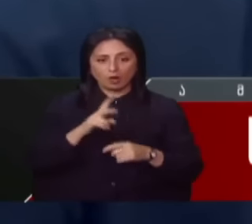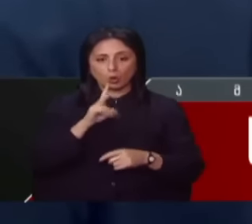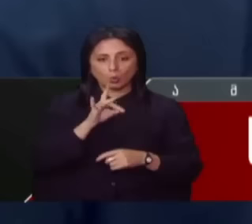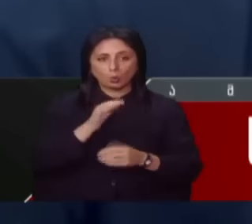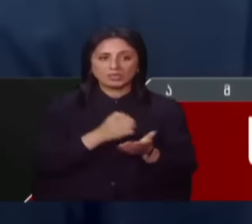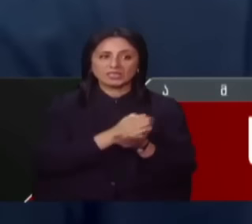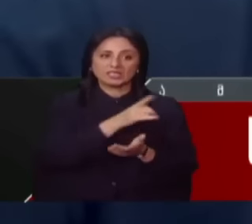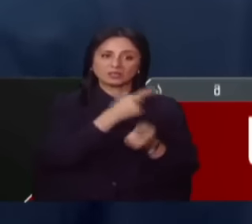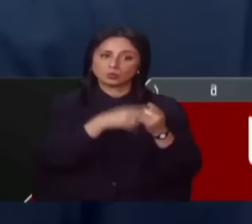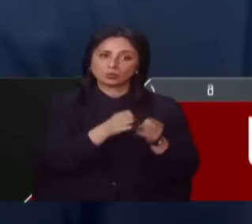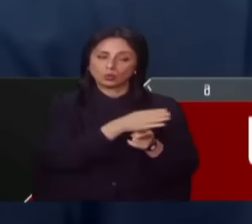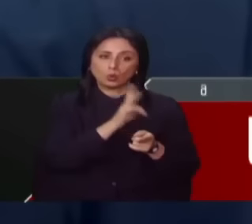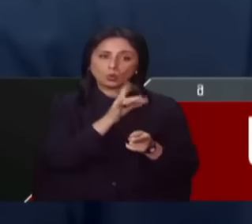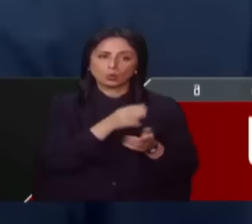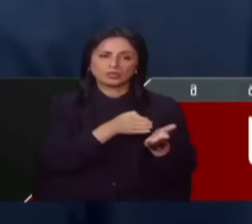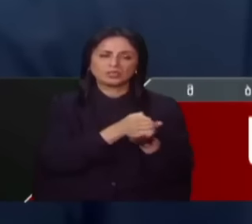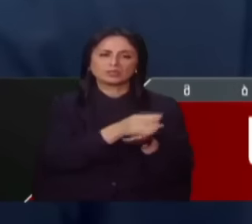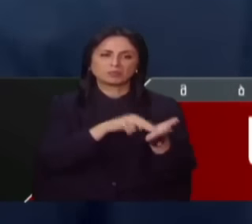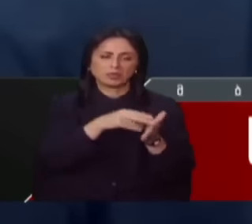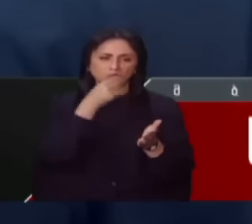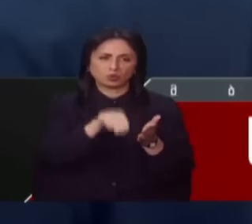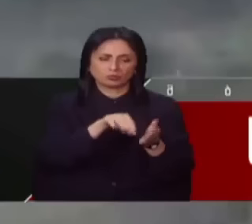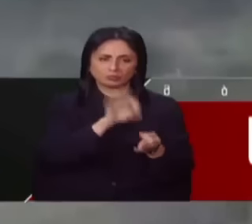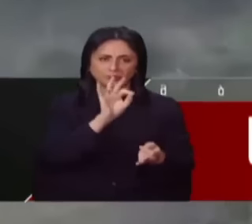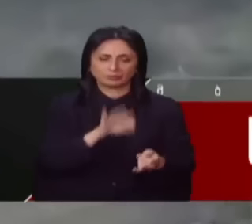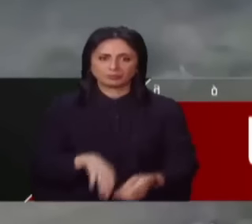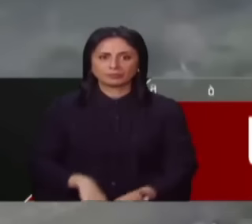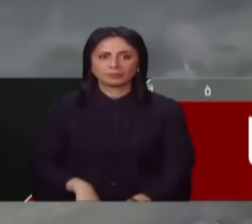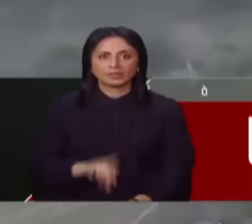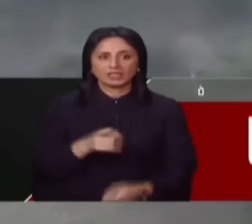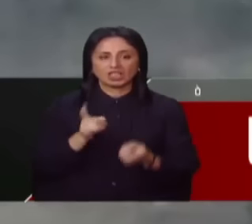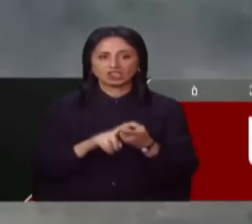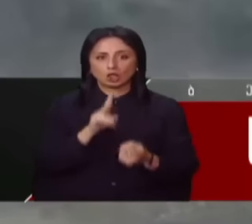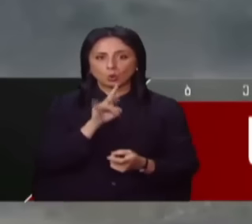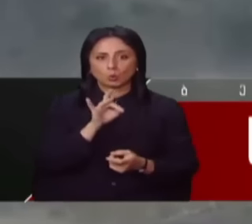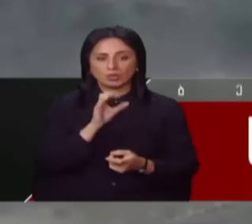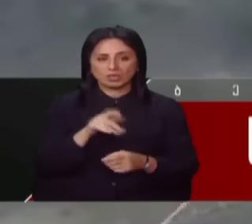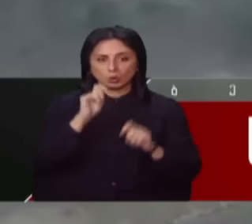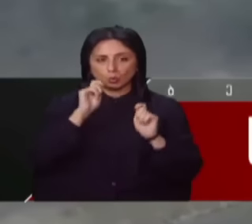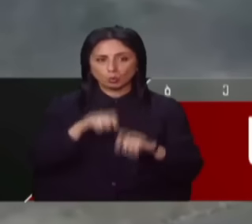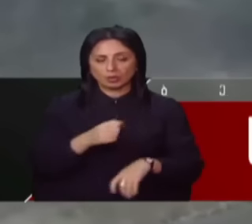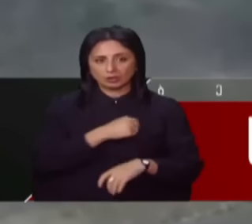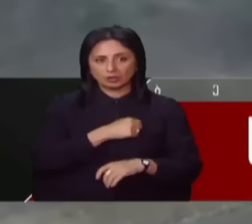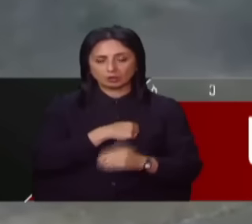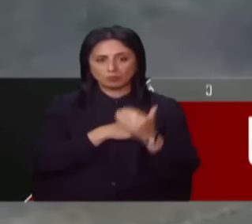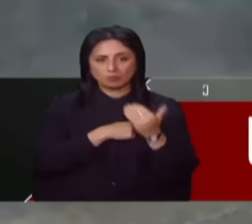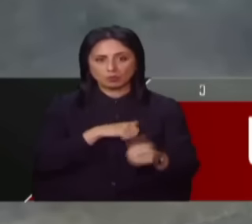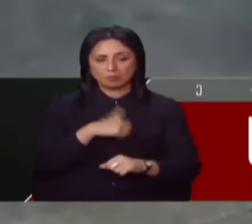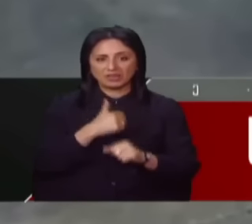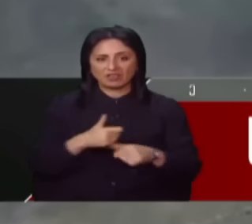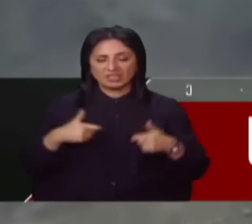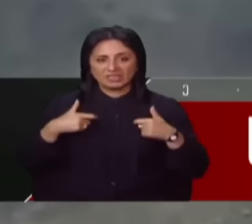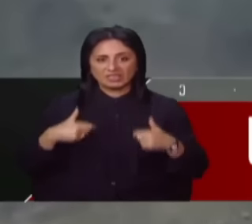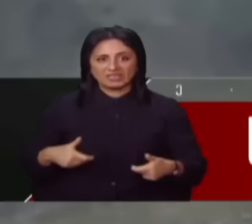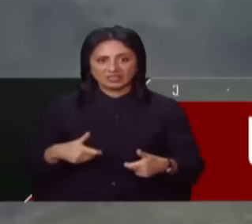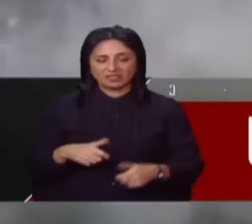Kurskis mimartulebaze chven dasakhul amotsanebs uagzevt რაც შეეხება კურსკს, უკრაინის შეიარაღებული ძალების მთავარ